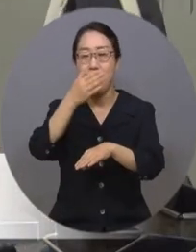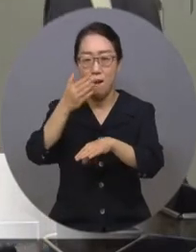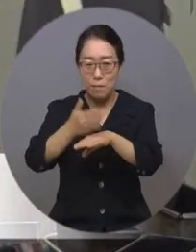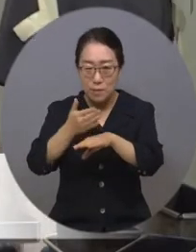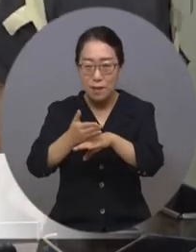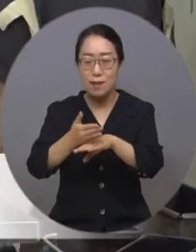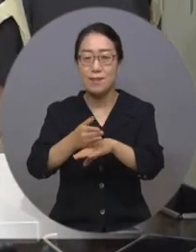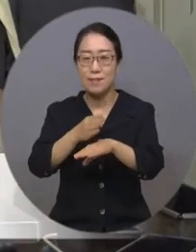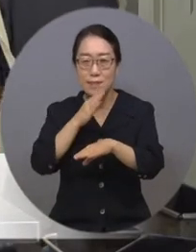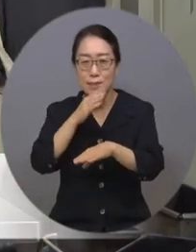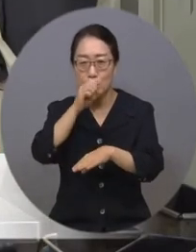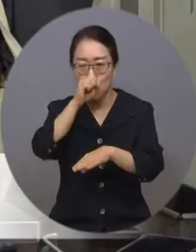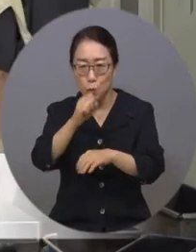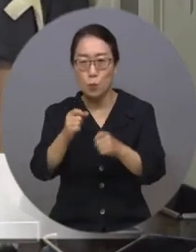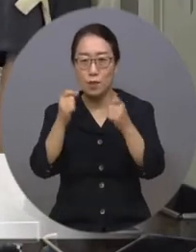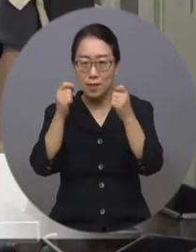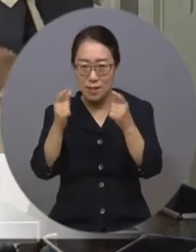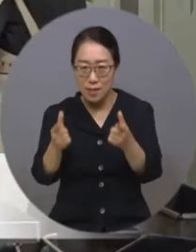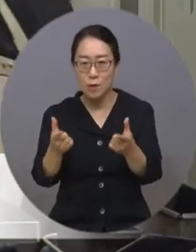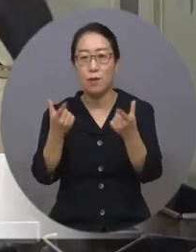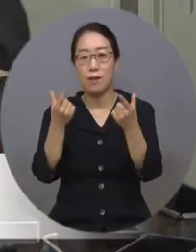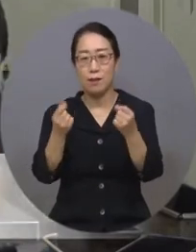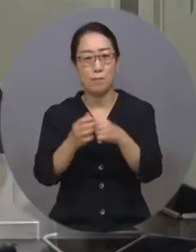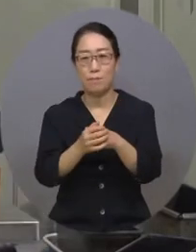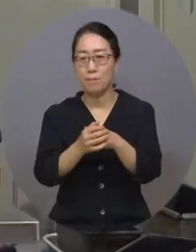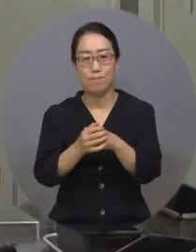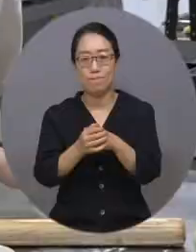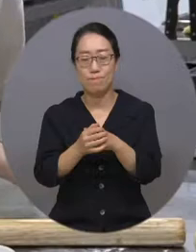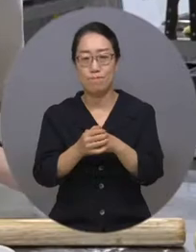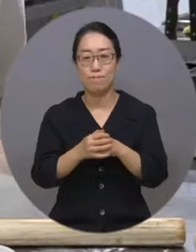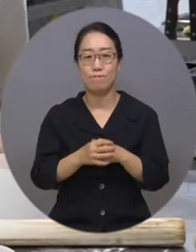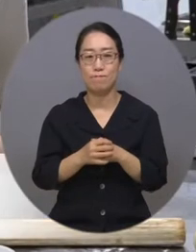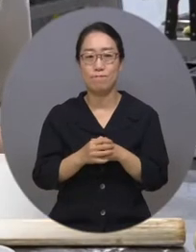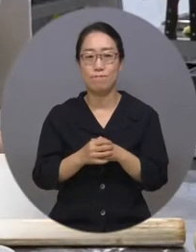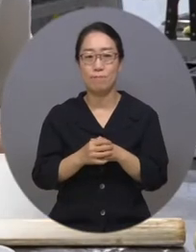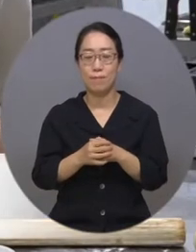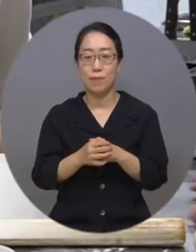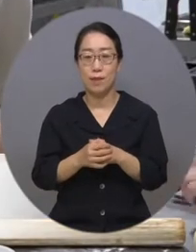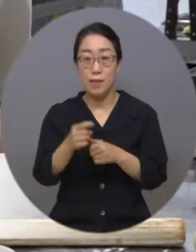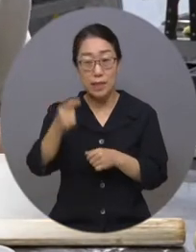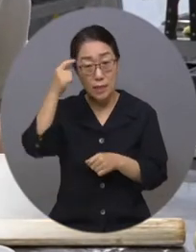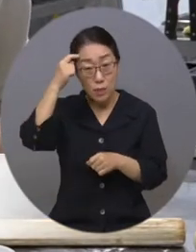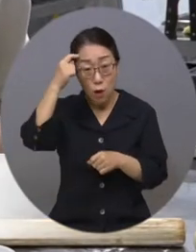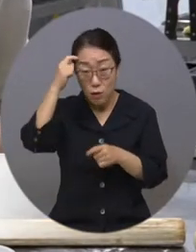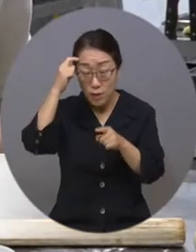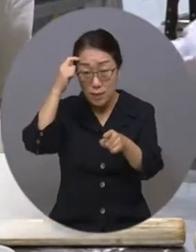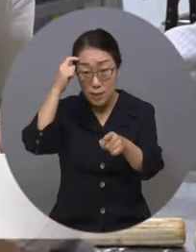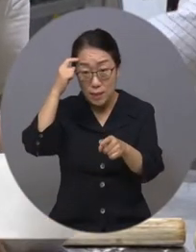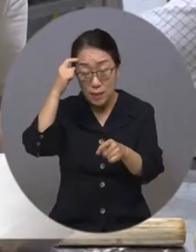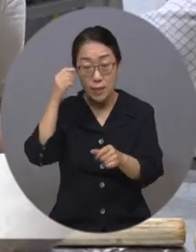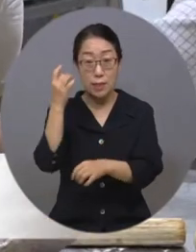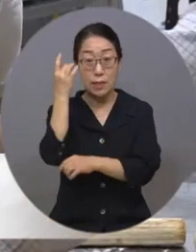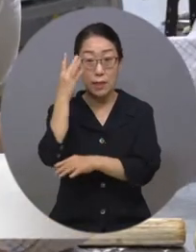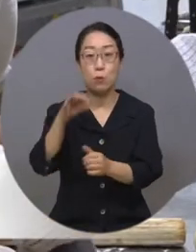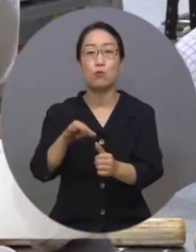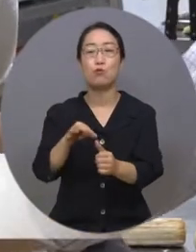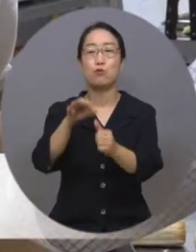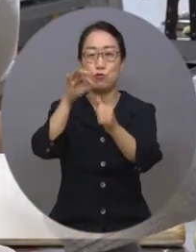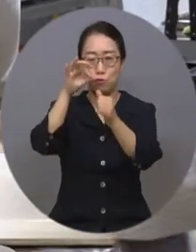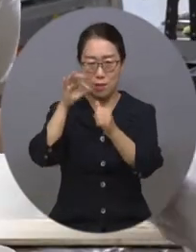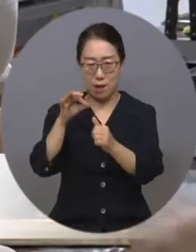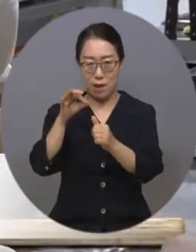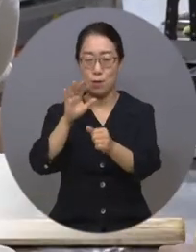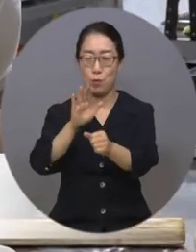so thankful for this wonderful opportunity. 12 바스켓의 그 정신이 기본이 구제입니다.